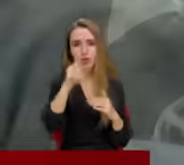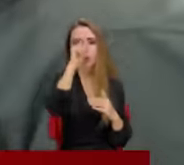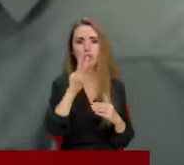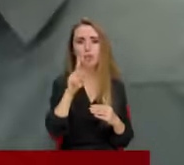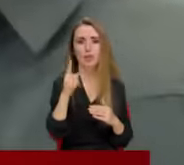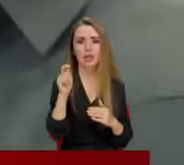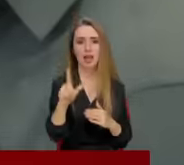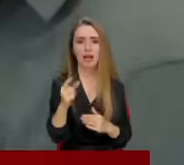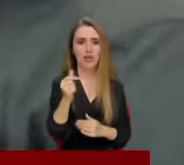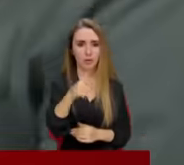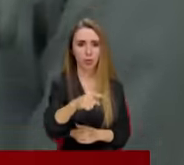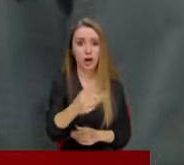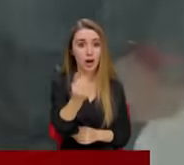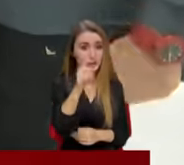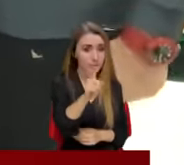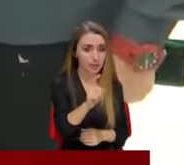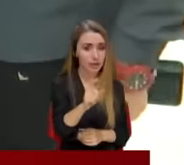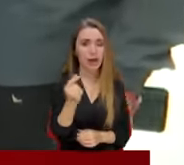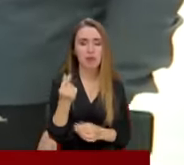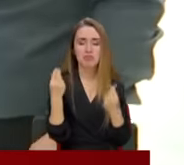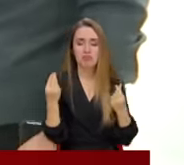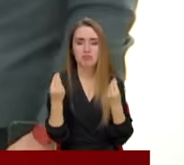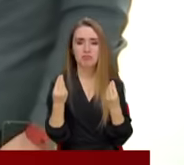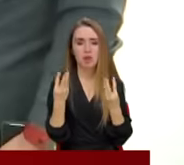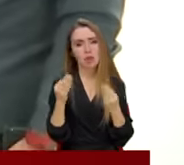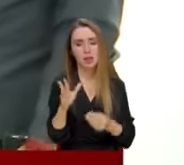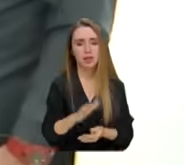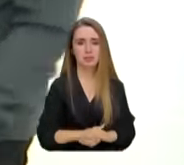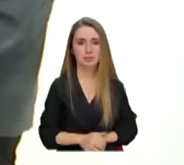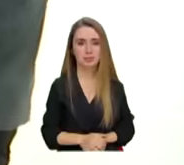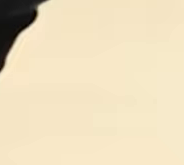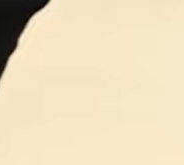TL fiyatı varmış. Alır mısınız? Fiyatı güzel, mantıklı.